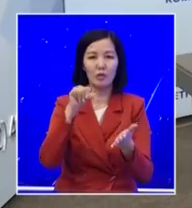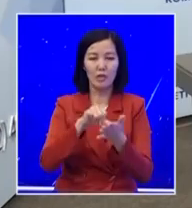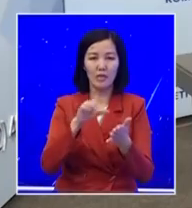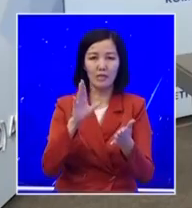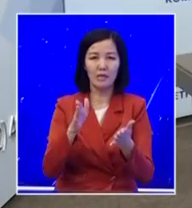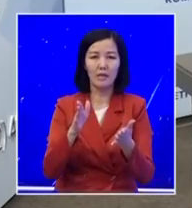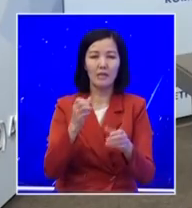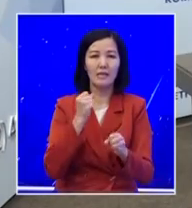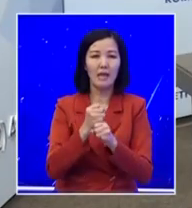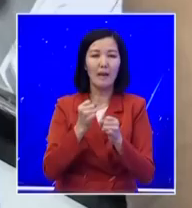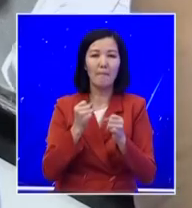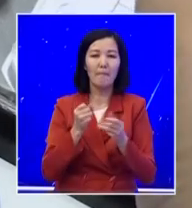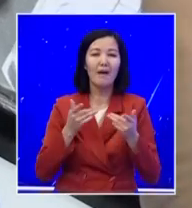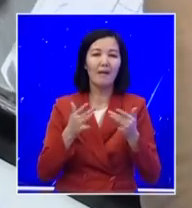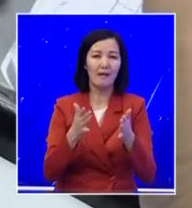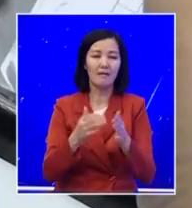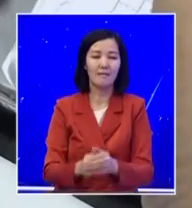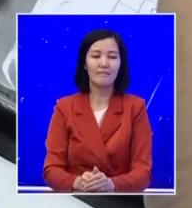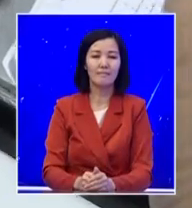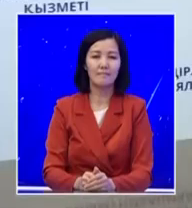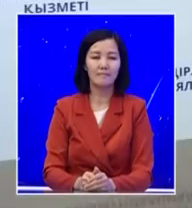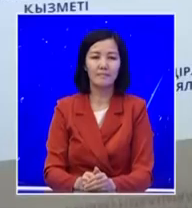бітіруші тапсырады. Талап